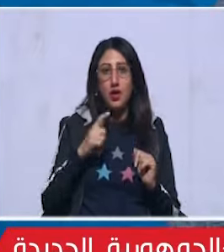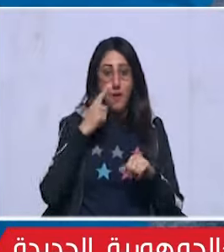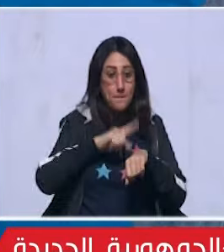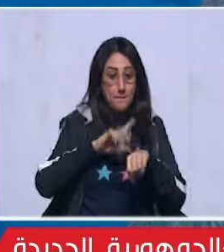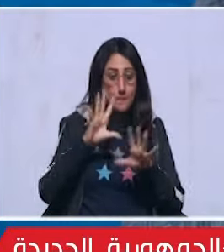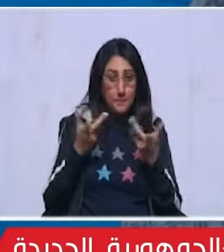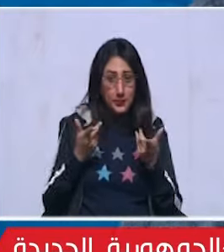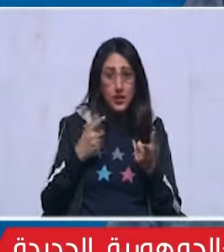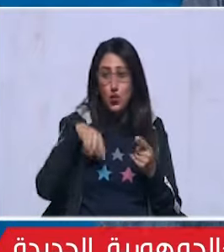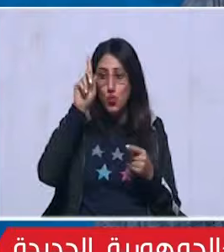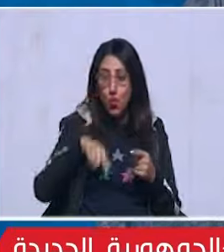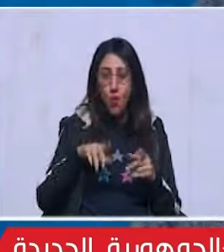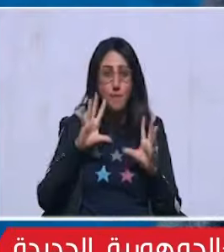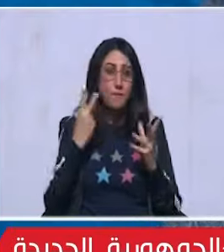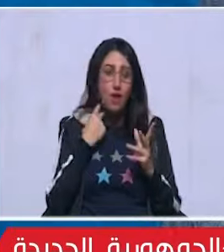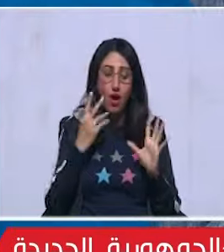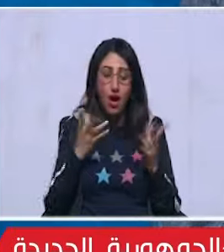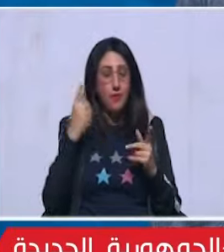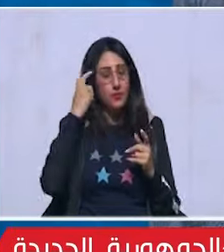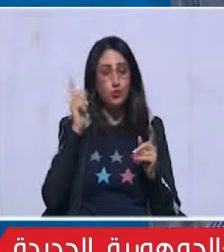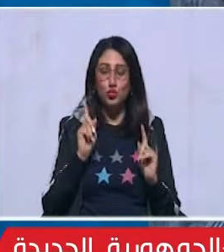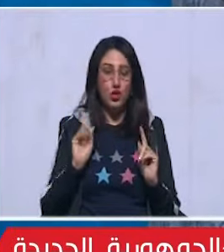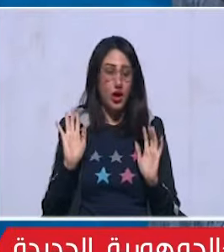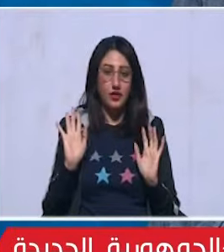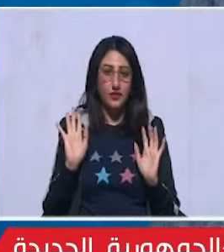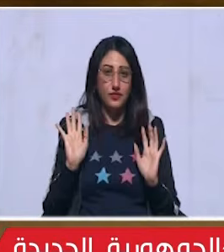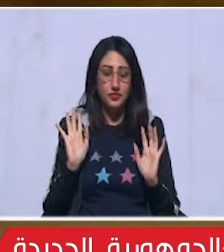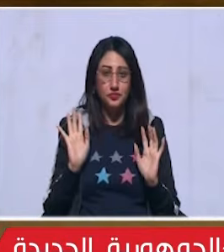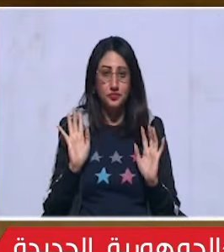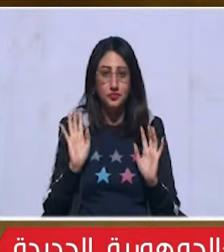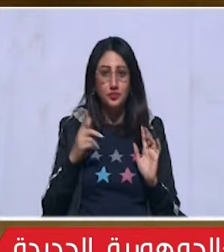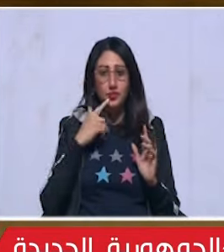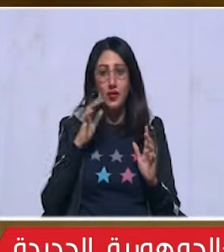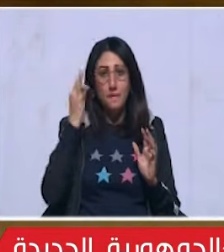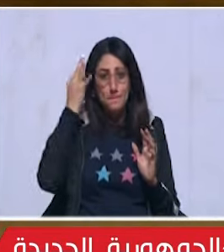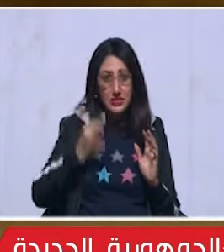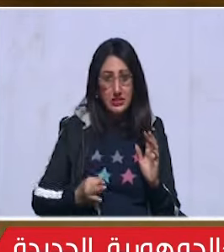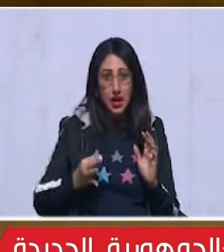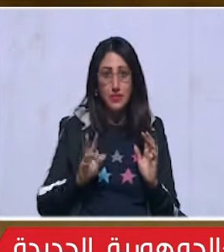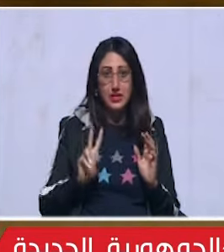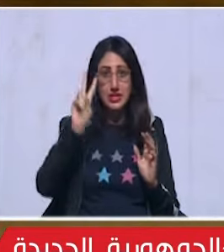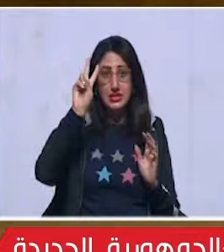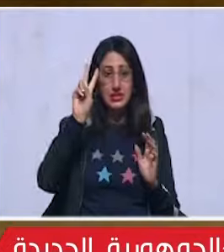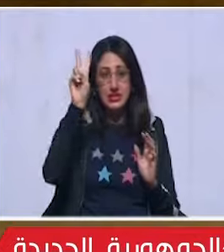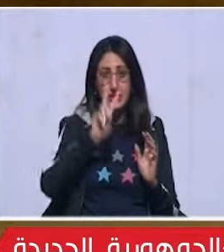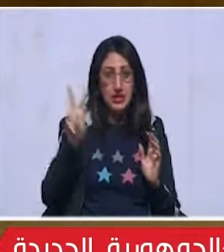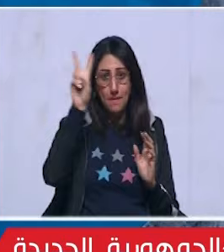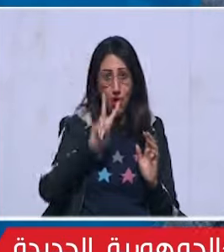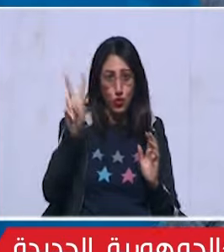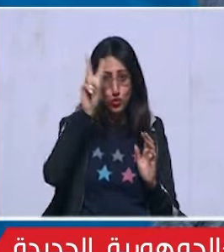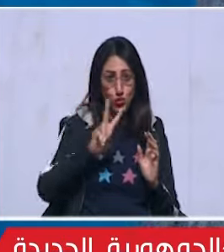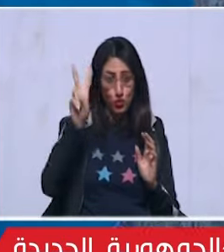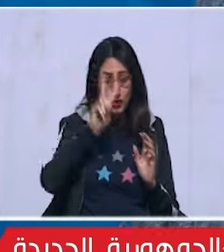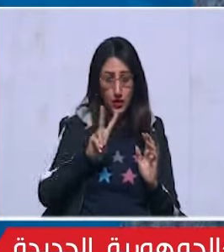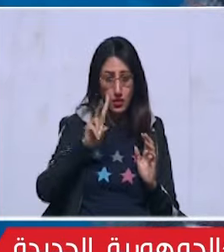لا انما احنا تعارفنا على ذلك تعارفنا يعني ما اقدرش اقول ان ليله 27 رجب هي ليله الاسراء والمع ليس